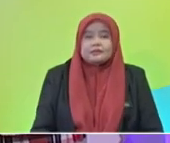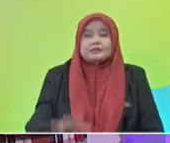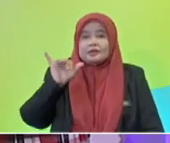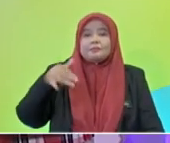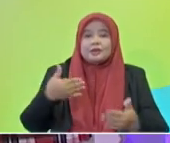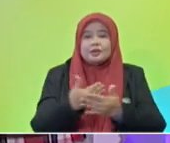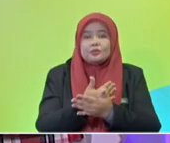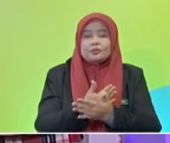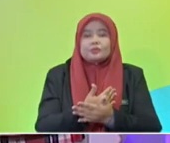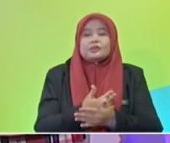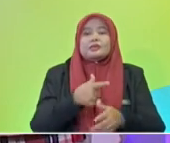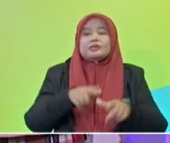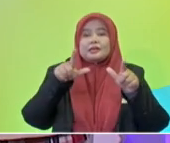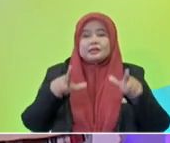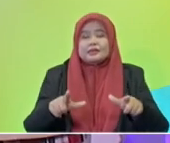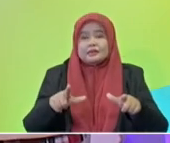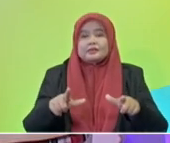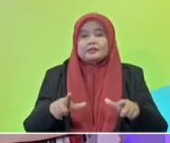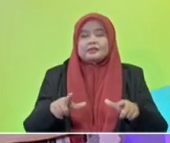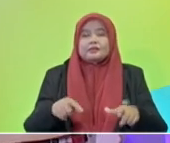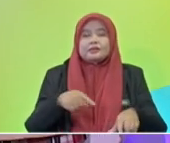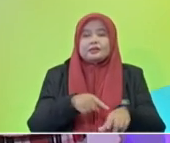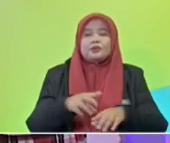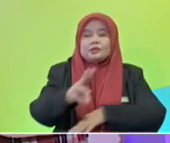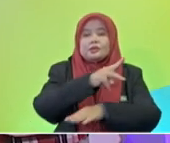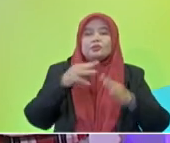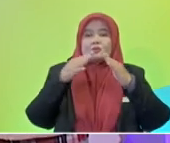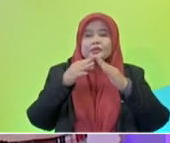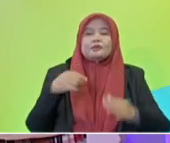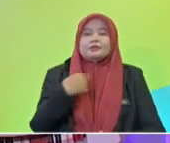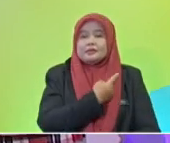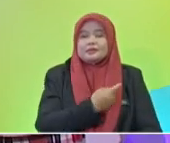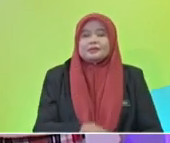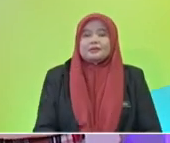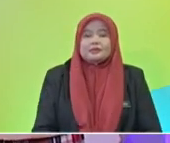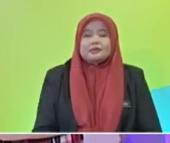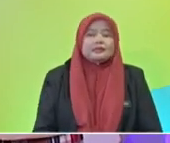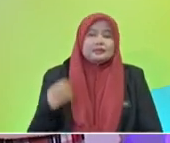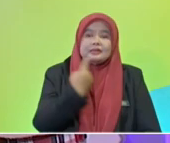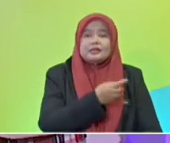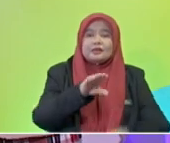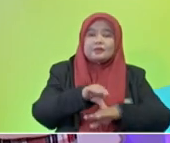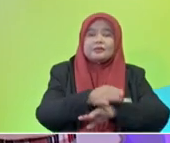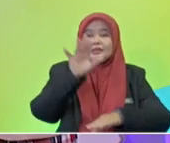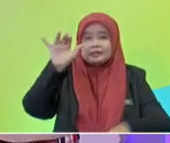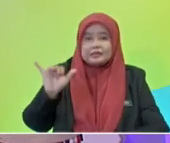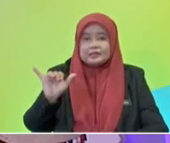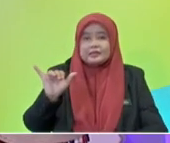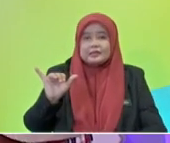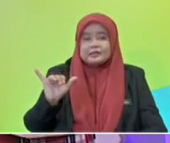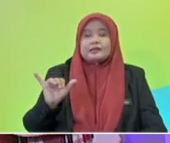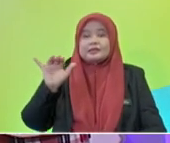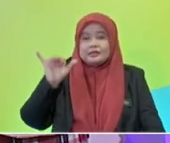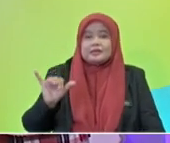diletak di kawasan perumahan kami ingat murid-murid di rumah dan juga dalam talian Kita akan menggunakan yang di mana kita ada kusa